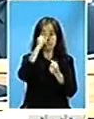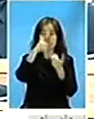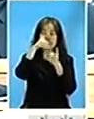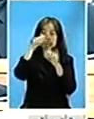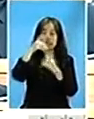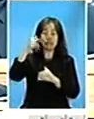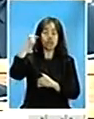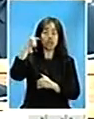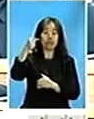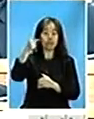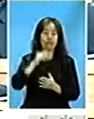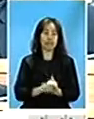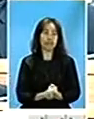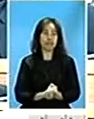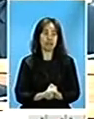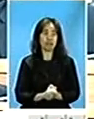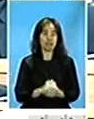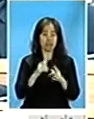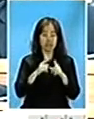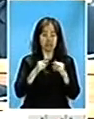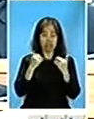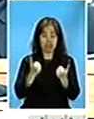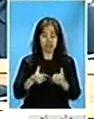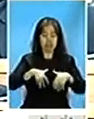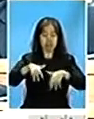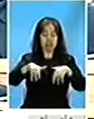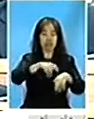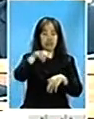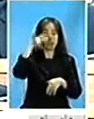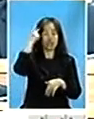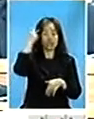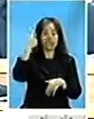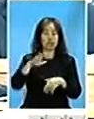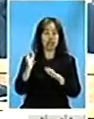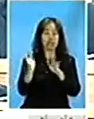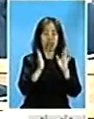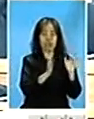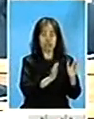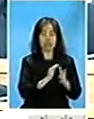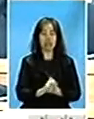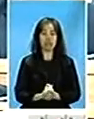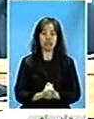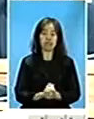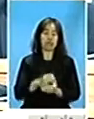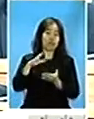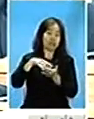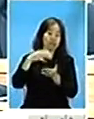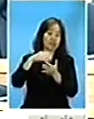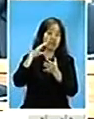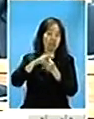นะครับเรื่องนี้เนี่ยพี่น้องประชาชนจะได้ทราบข้อเท็จจริงครับไม่ว่าท่านพูดเรื่องจำนำ